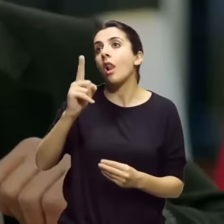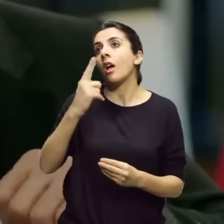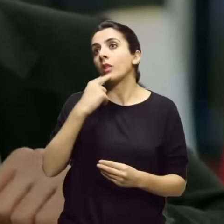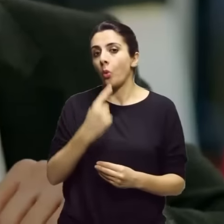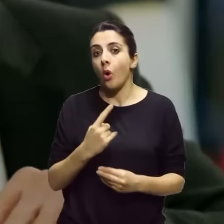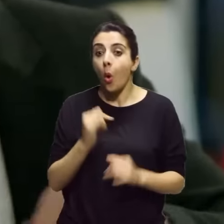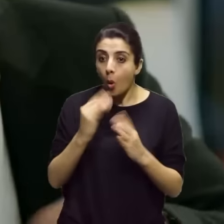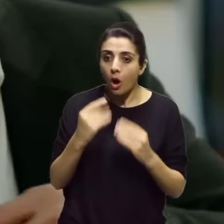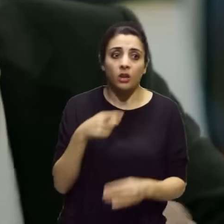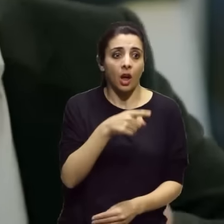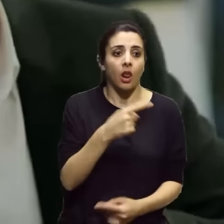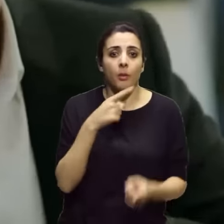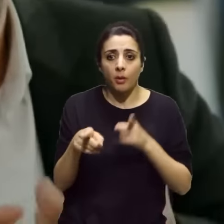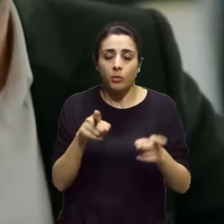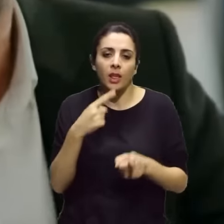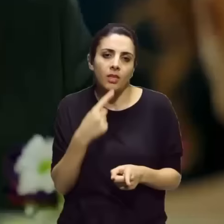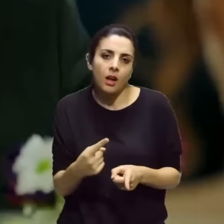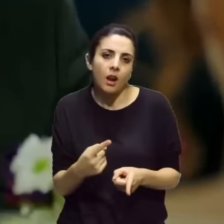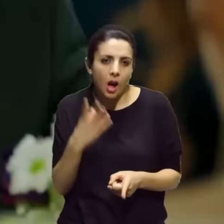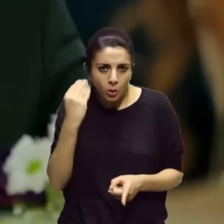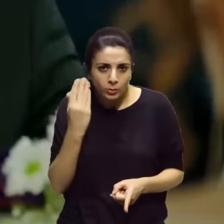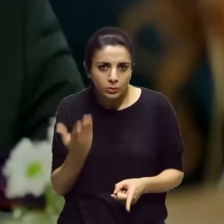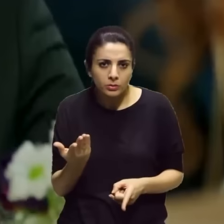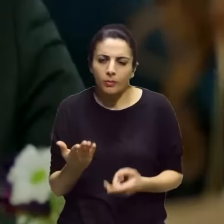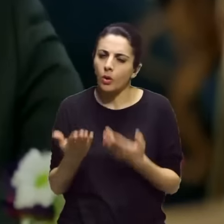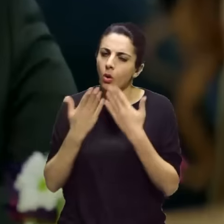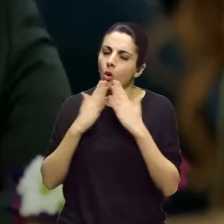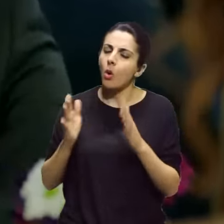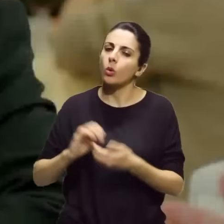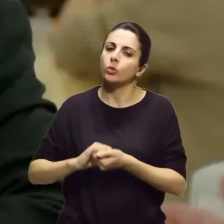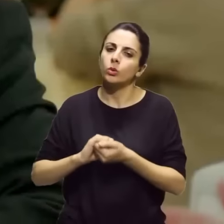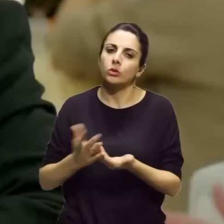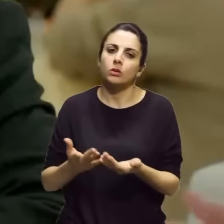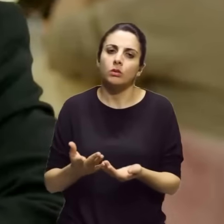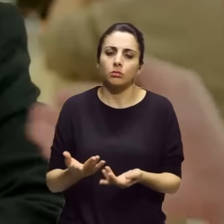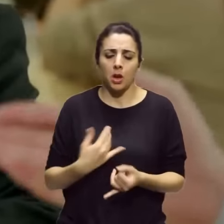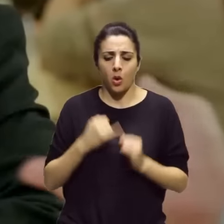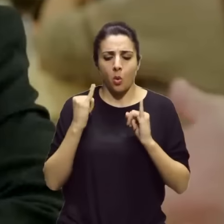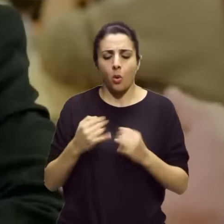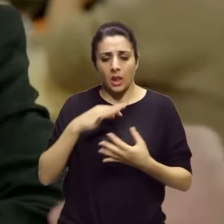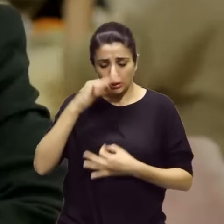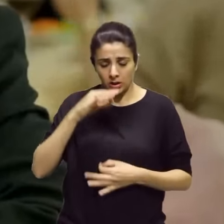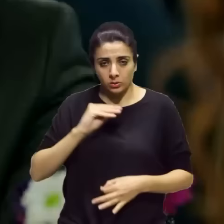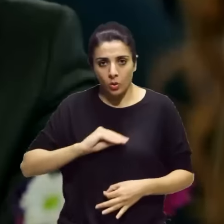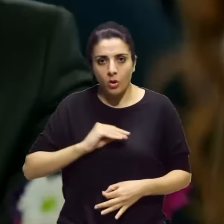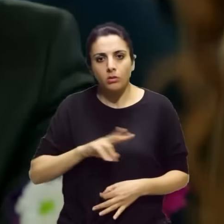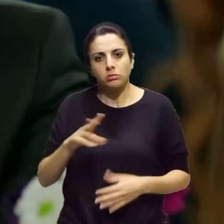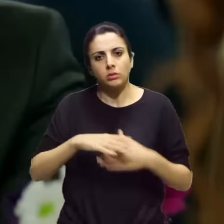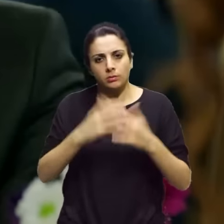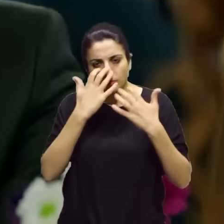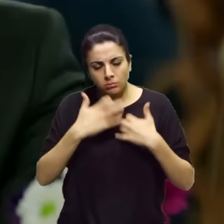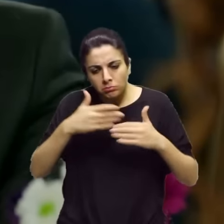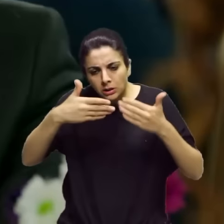bilirler. Kötü olur, senden benden bilirler, anlıyor musun? Yok be dostum. O kadar şey insanlar mıyız? Yani siz tanıştırır,